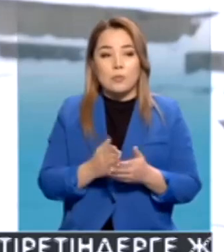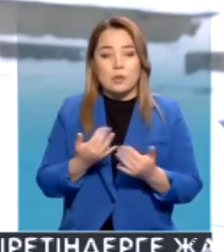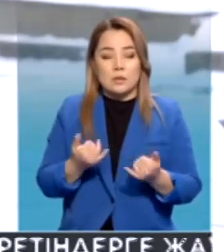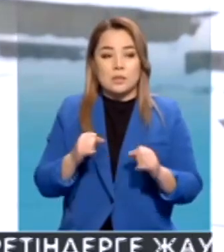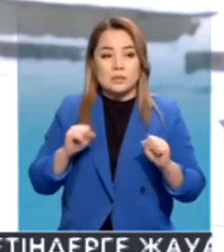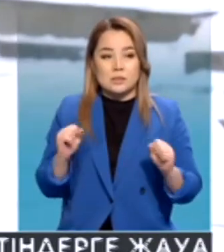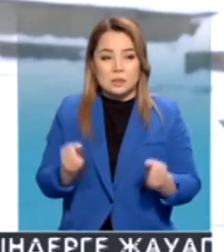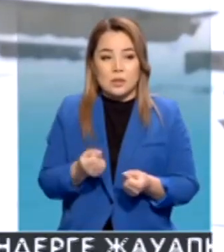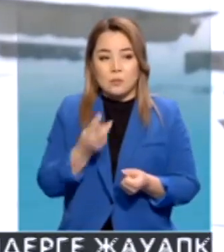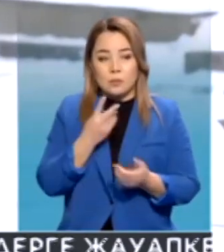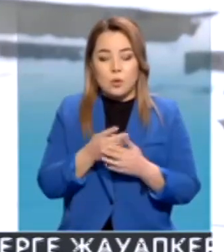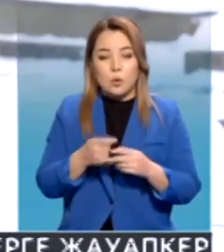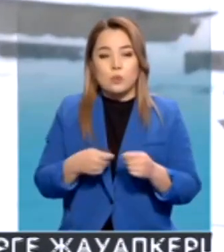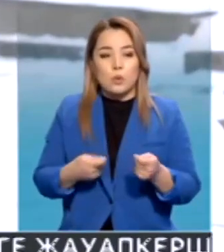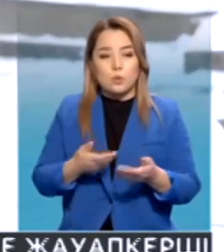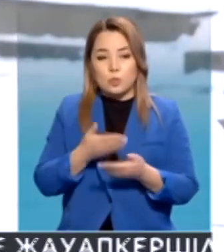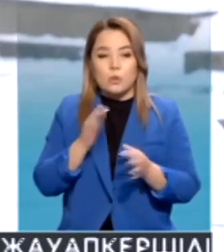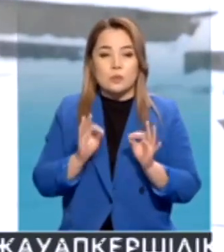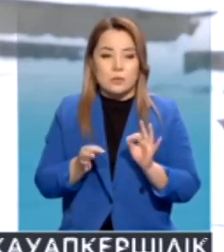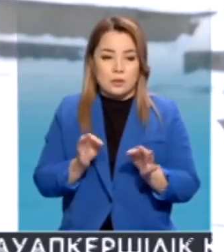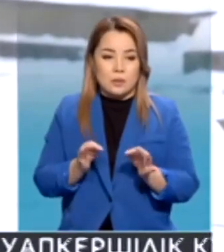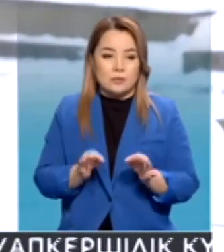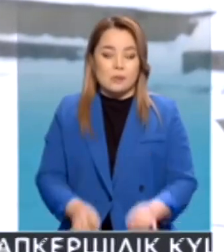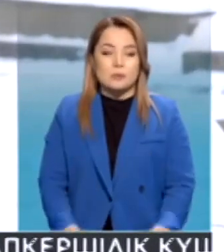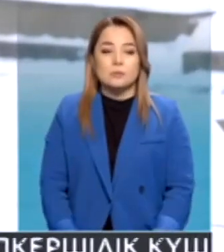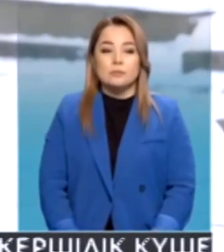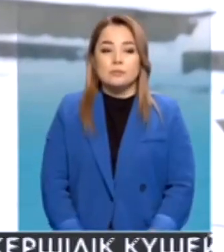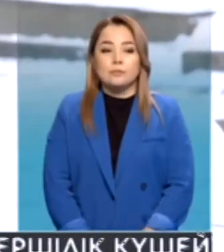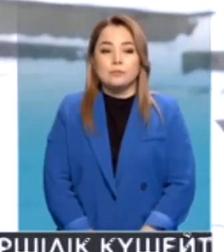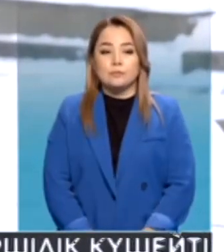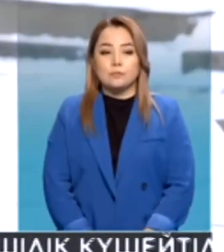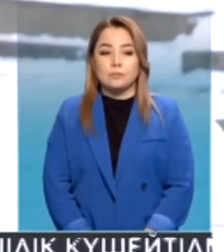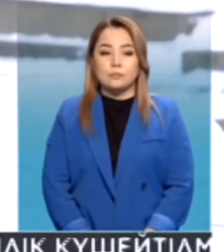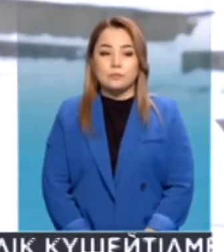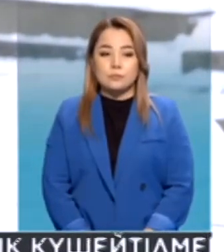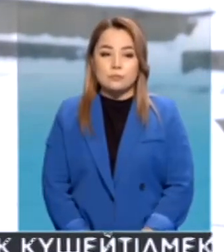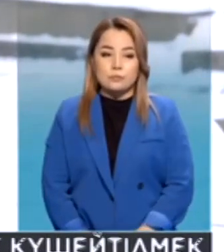қыс қытымыр емес. Фариза Мұсақызы, Ержан Жаңбырбай, Ұлттық арна, Алматы.